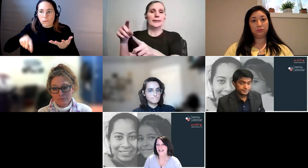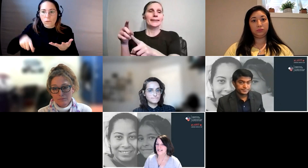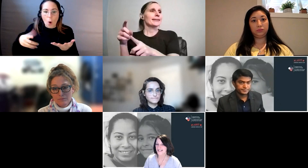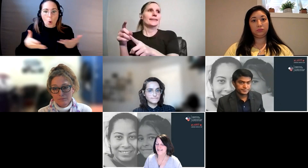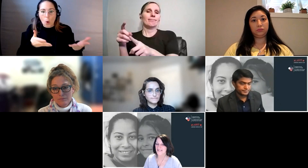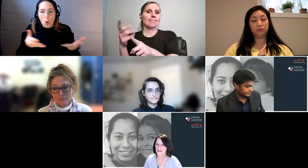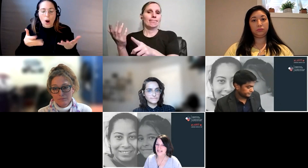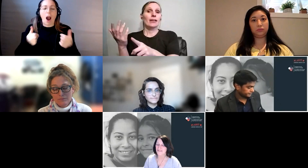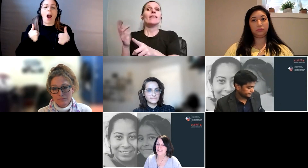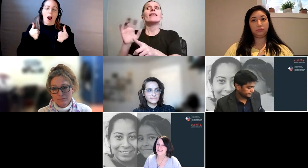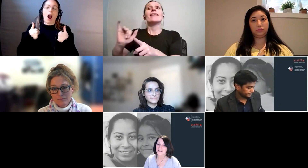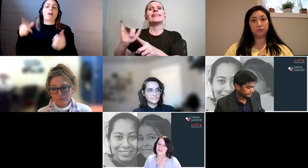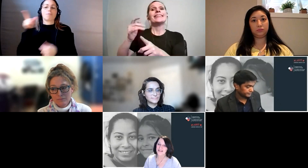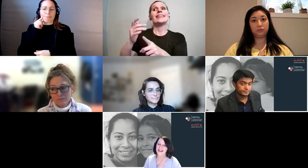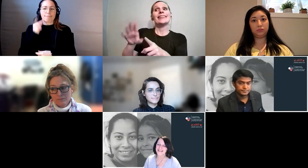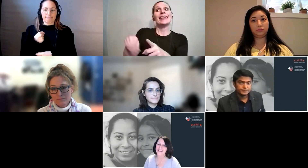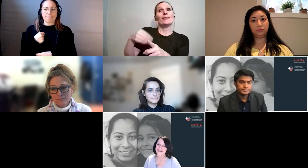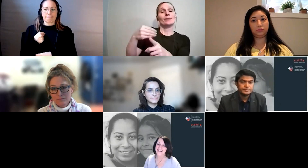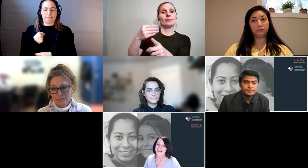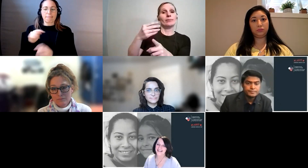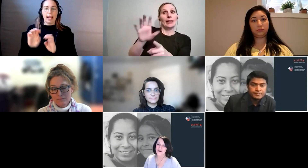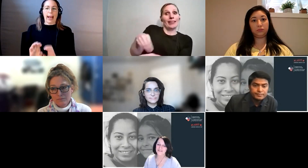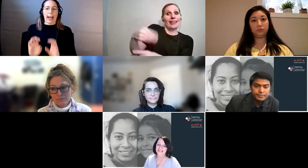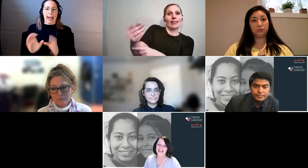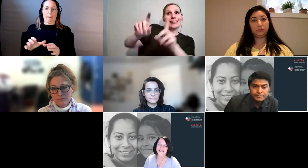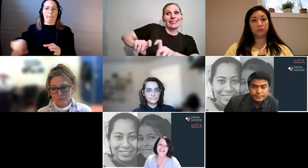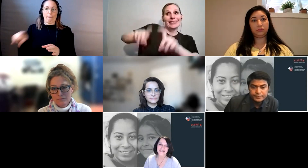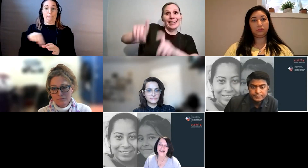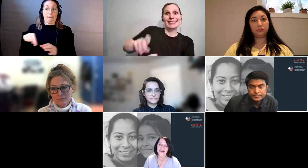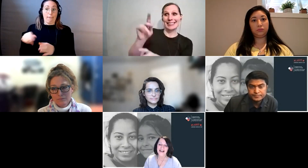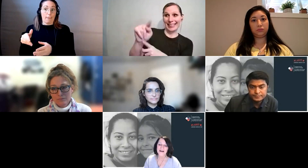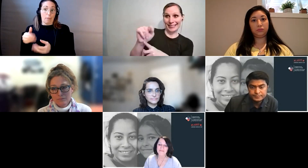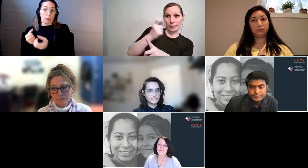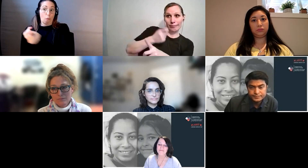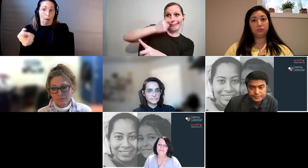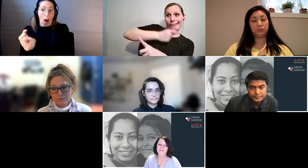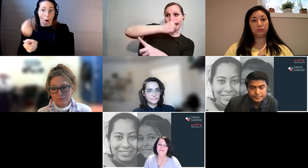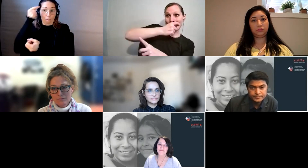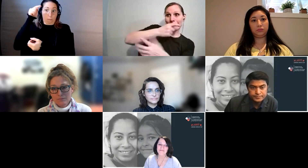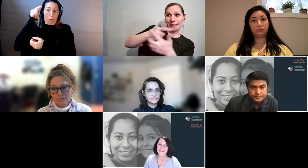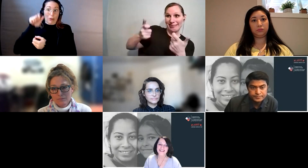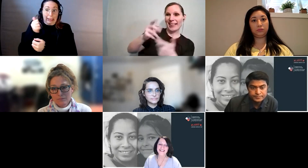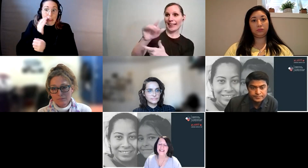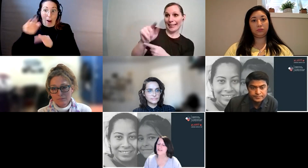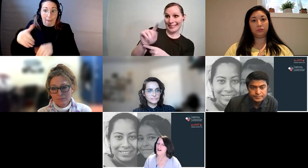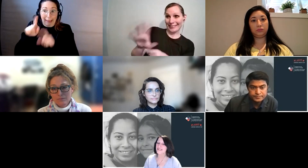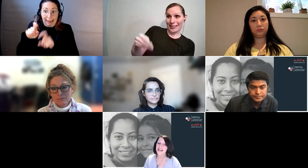avons appris que le kit qu'on leur avait donné pour faire le test au bout de 10 jours,